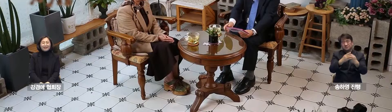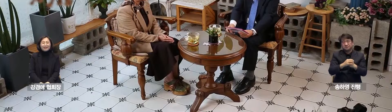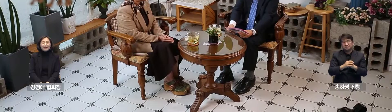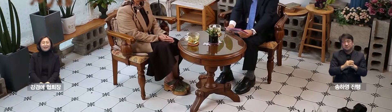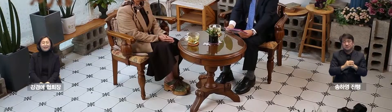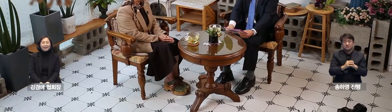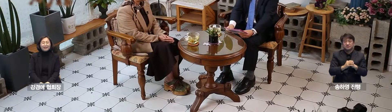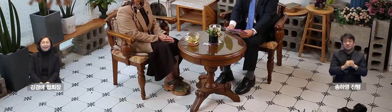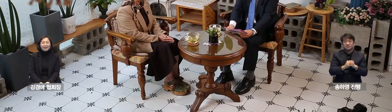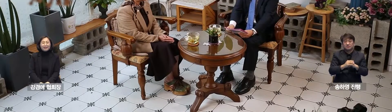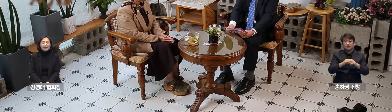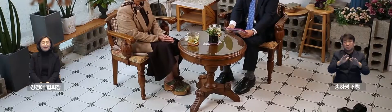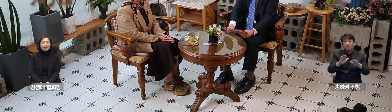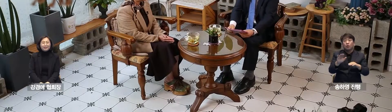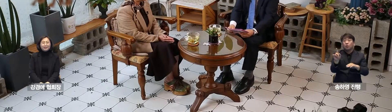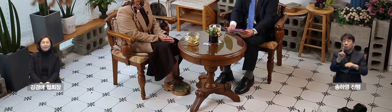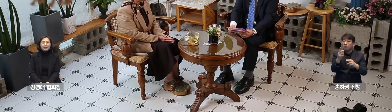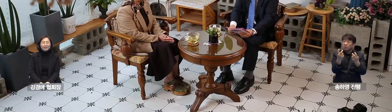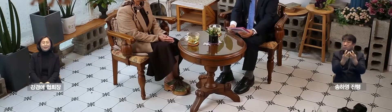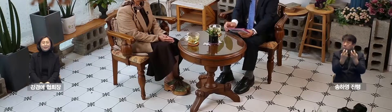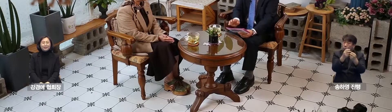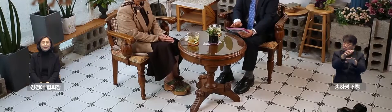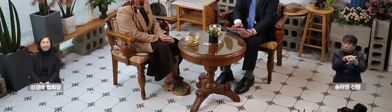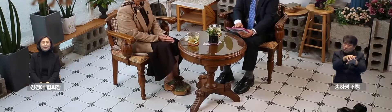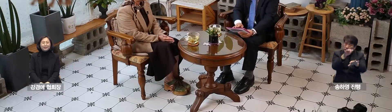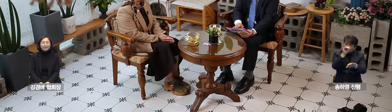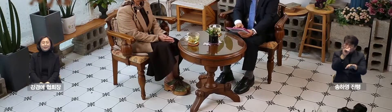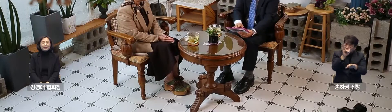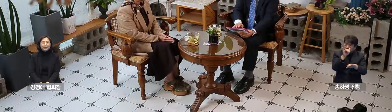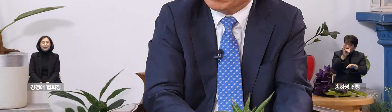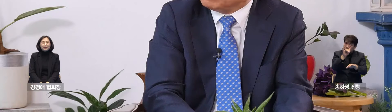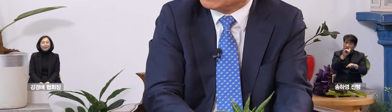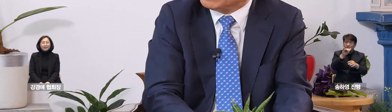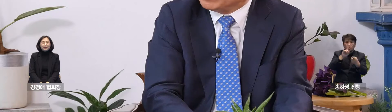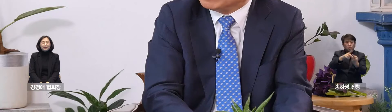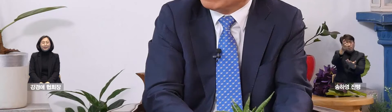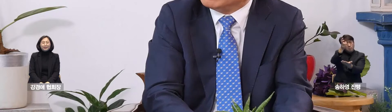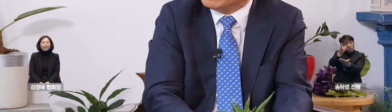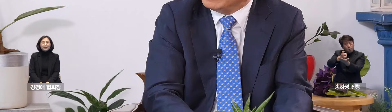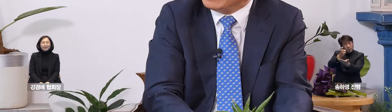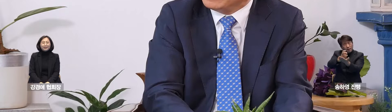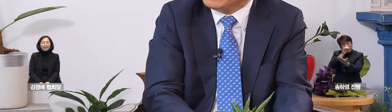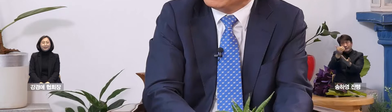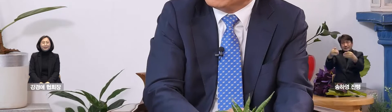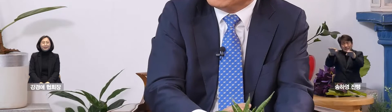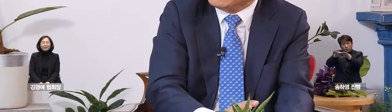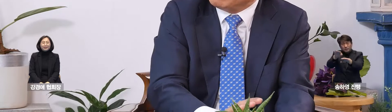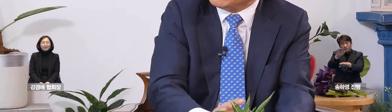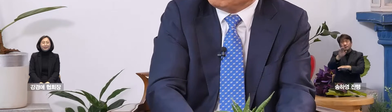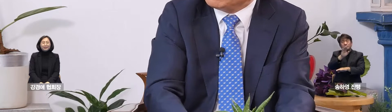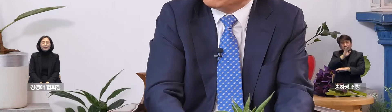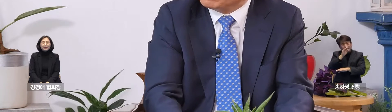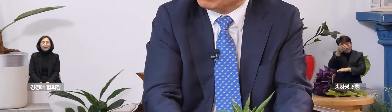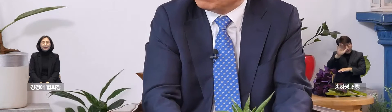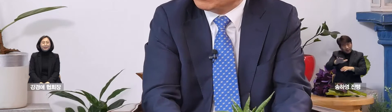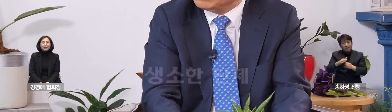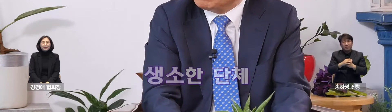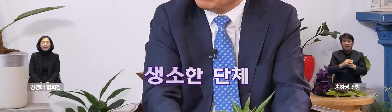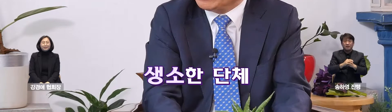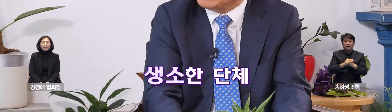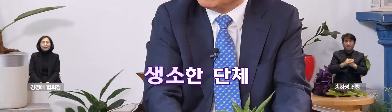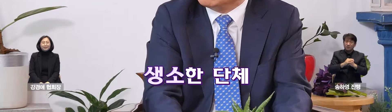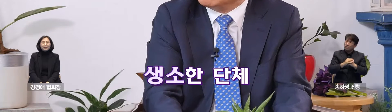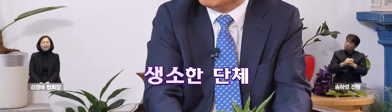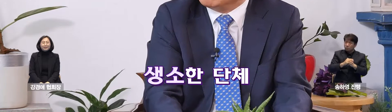지역의 자문회의는 어떻게 구성되는지 몰라요. 이게 무슨 헌법에 나오는 기관인 것 같은데 네. 일반 시민들은 좀